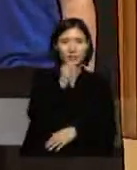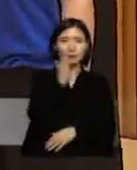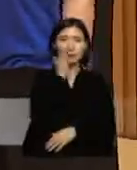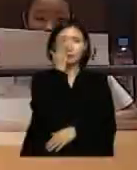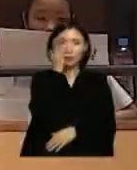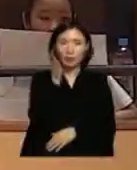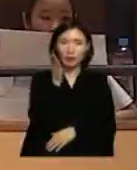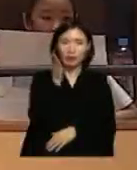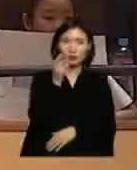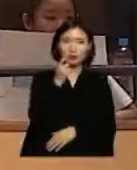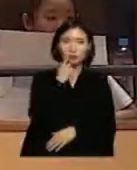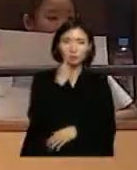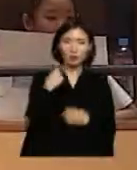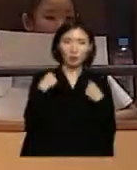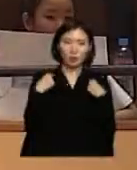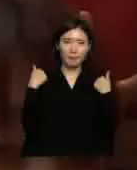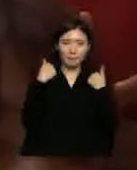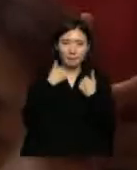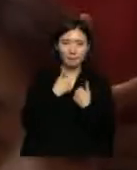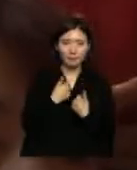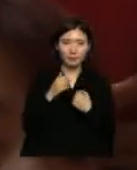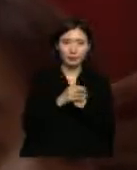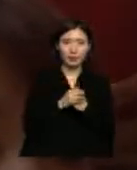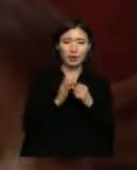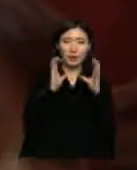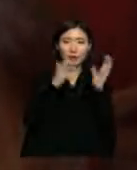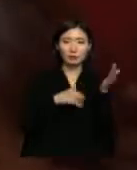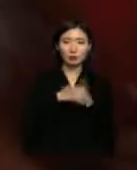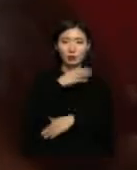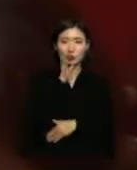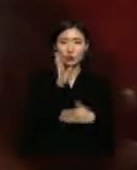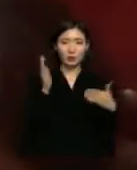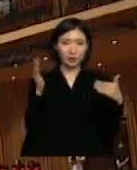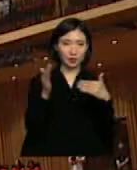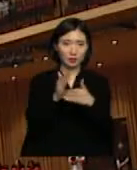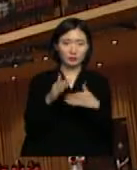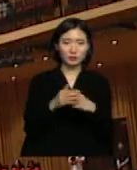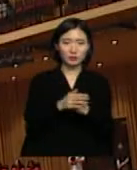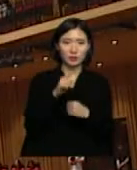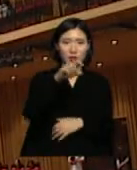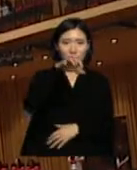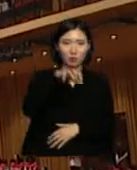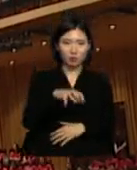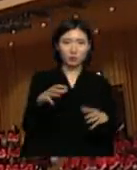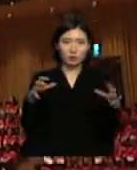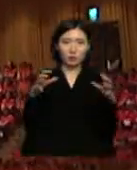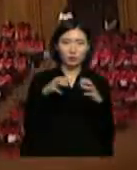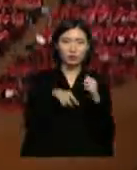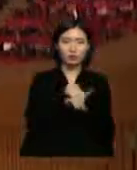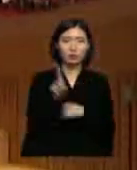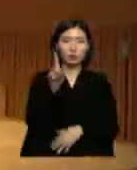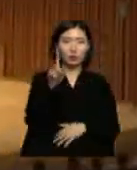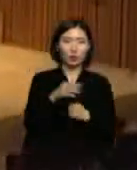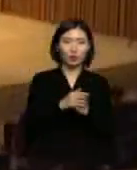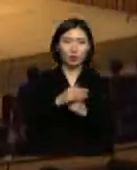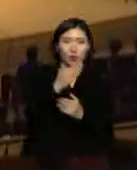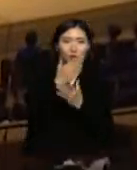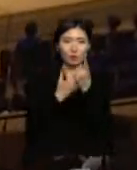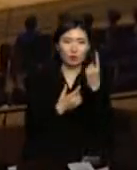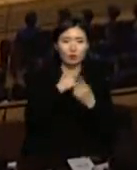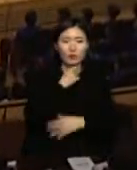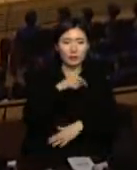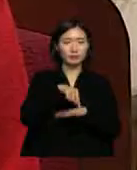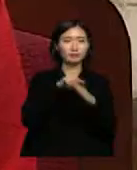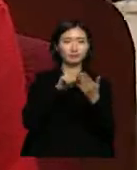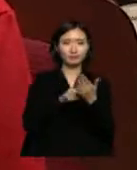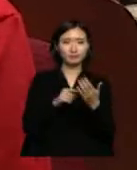입었습니다. 어린아이부터 나이가 지긋한 어르신까지. 이들이 한자리에 모인 이유는 하나, 통일을 바라는